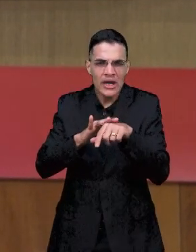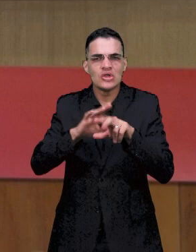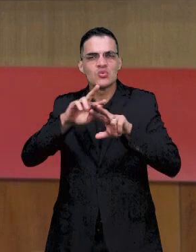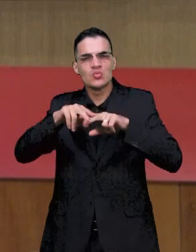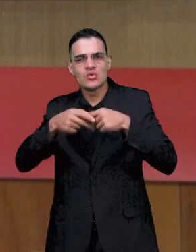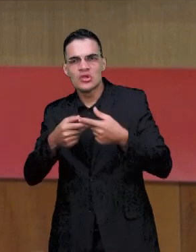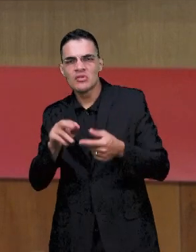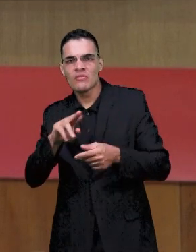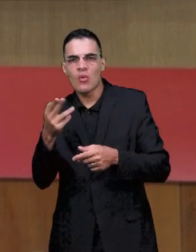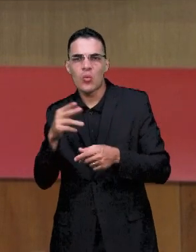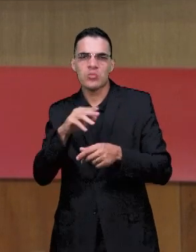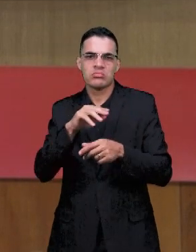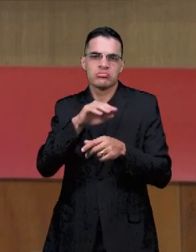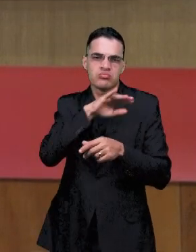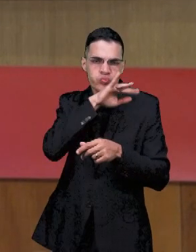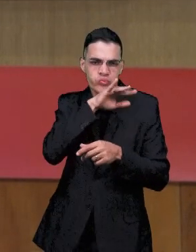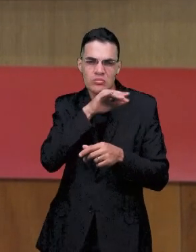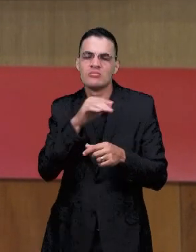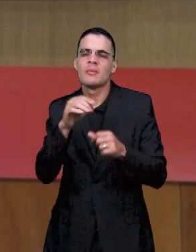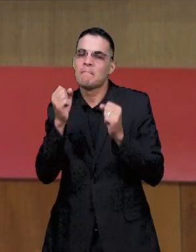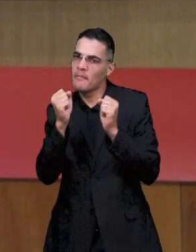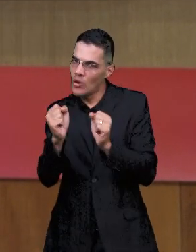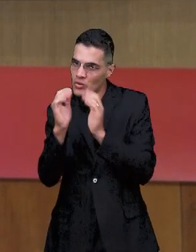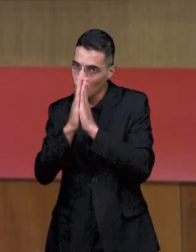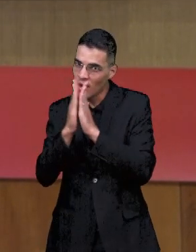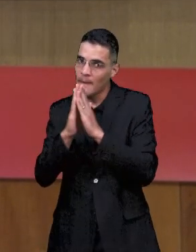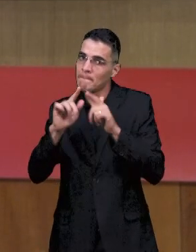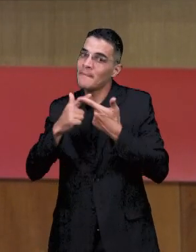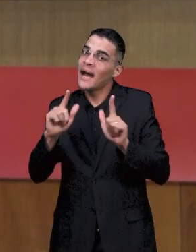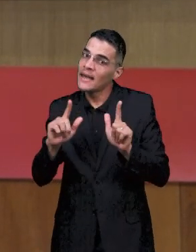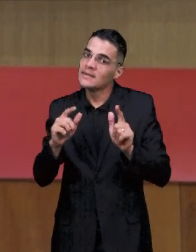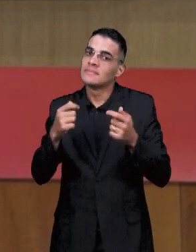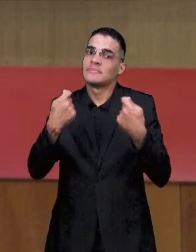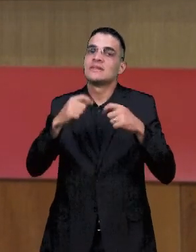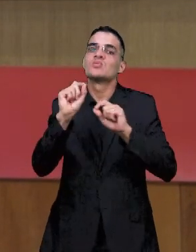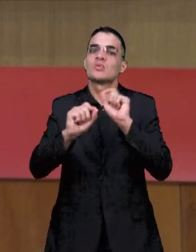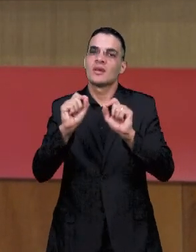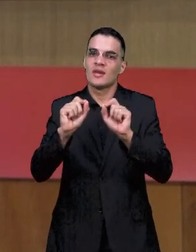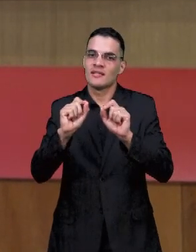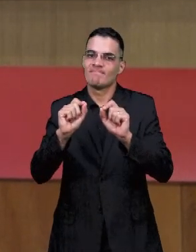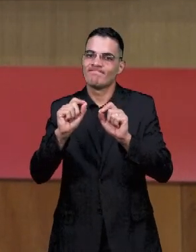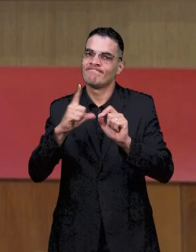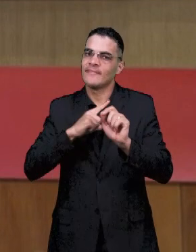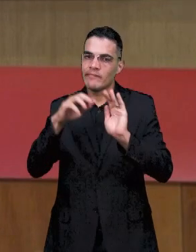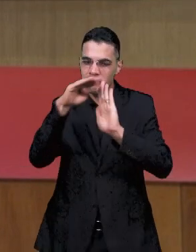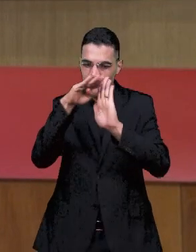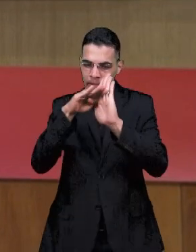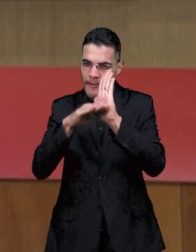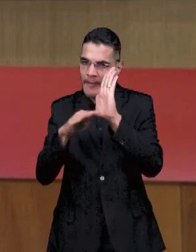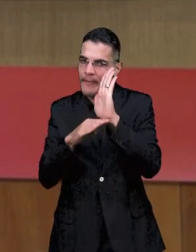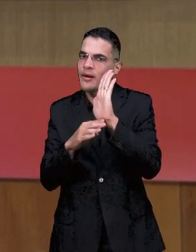для того, чтобы Бог услышал нашу молитву, есть некоторые пункты. Давайте поговорим об этом.